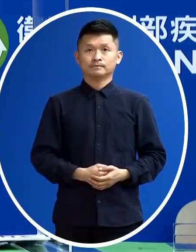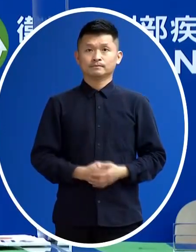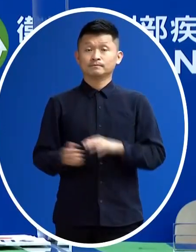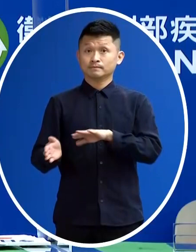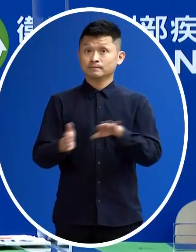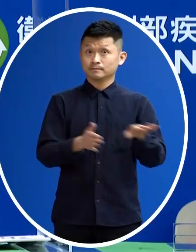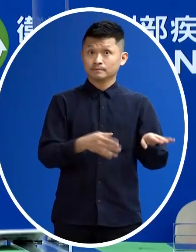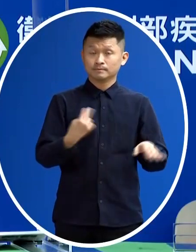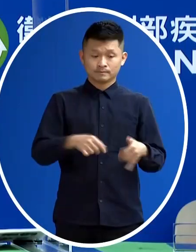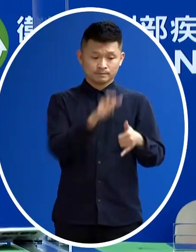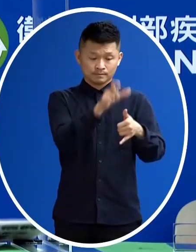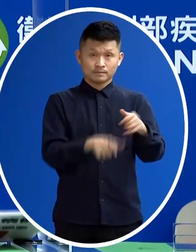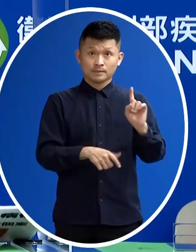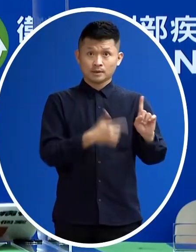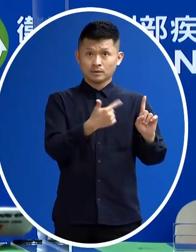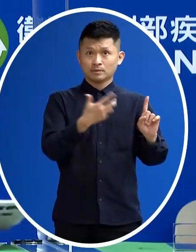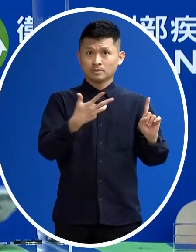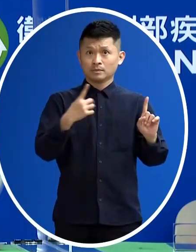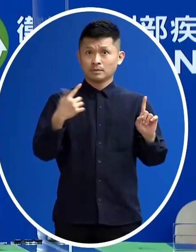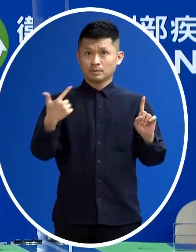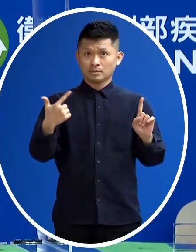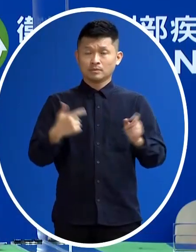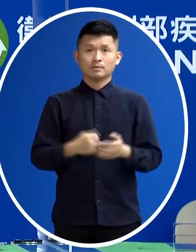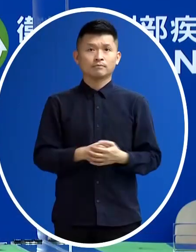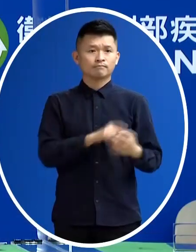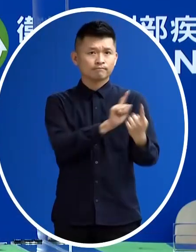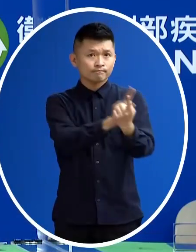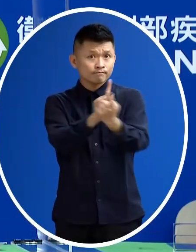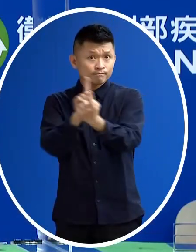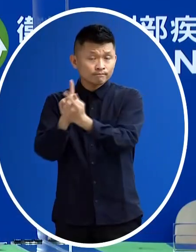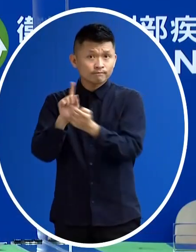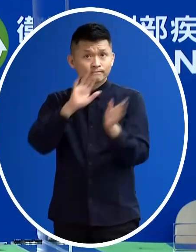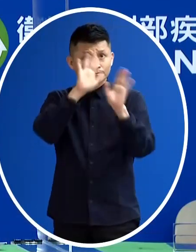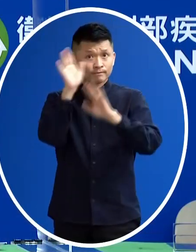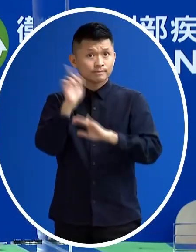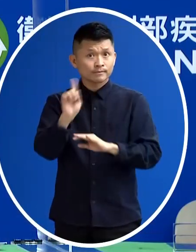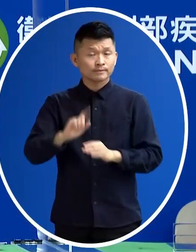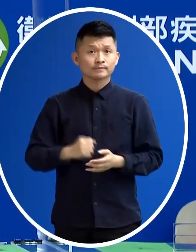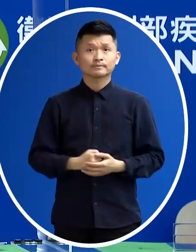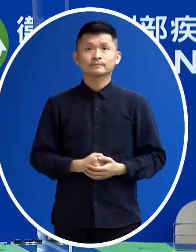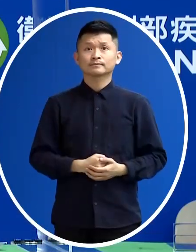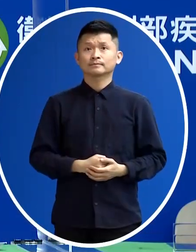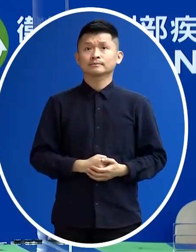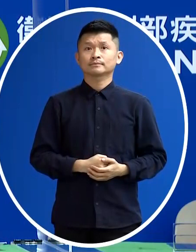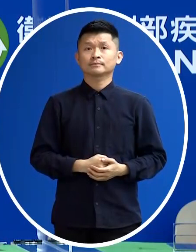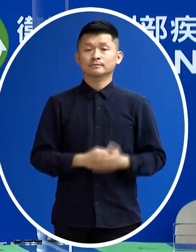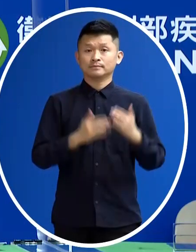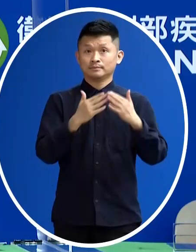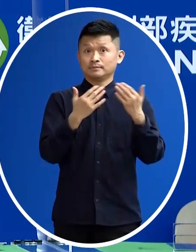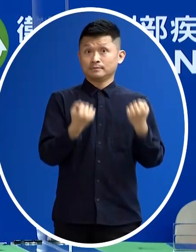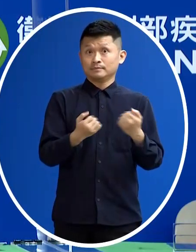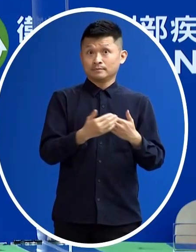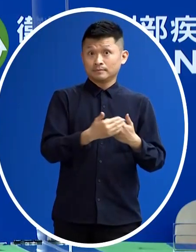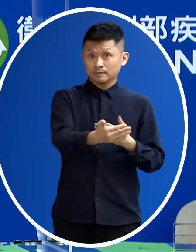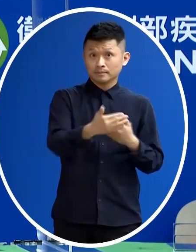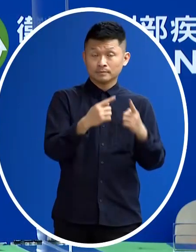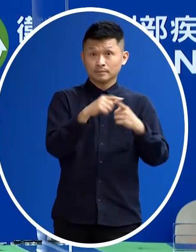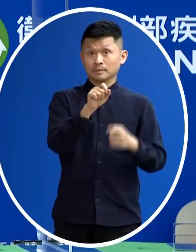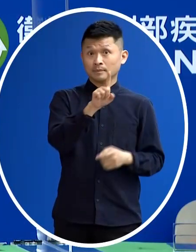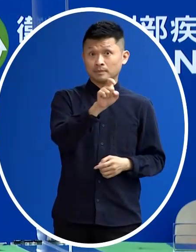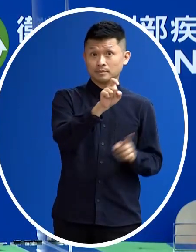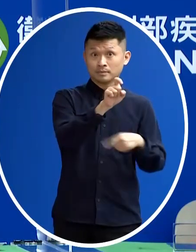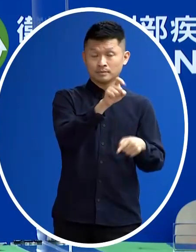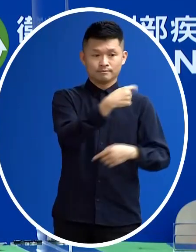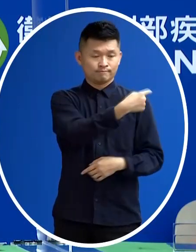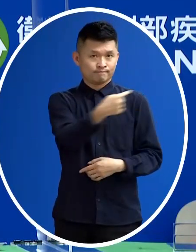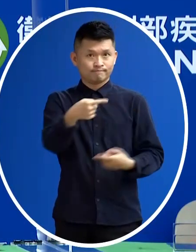另外，有关案16816的接触者框列跟裁检的情形哦，那居家隔离部分有110位啊，都